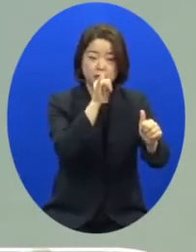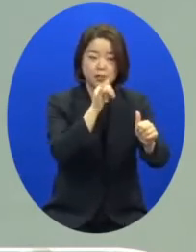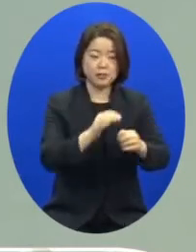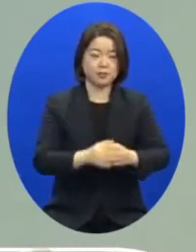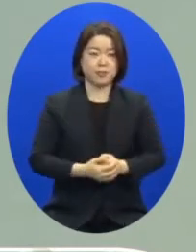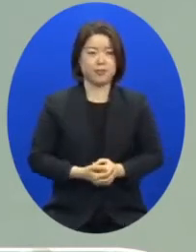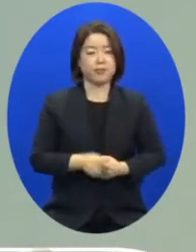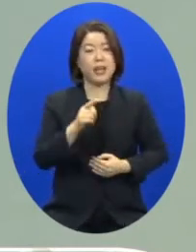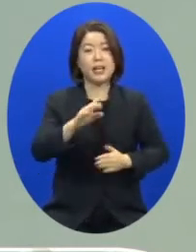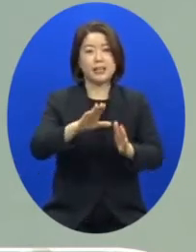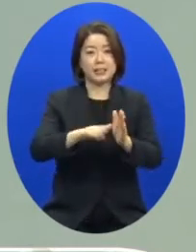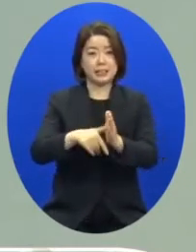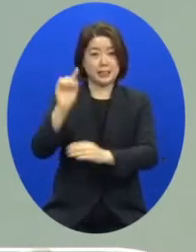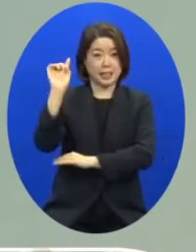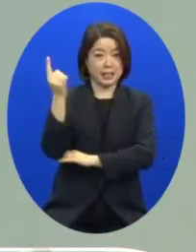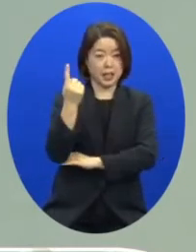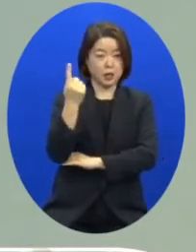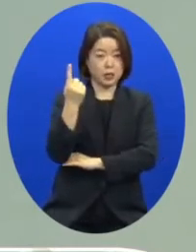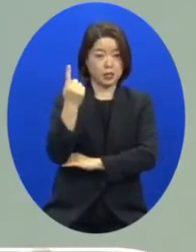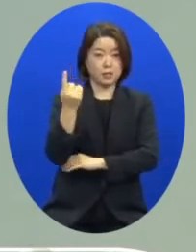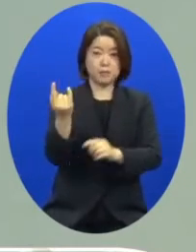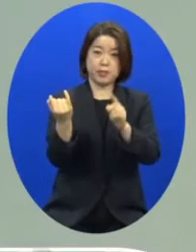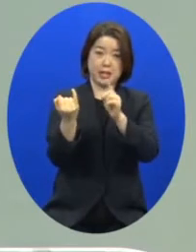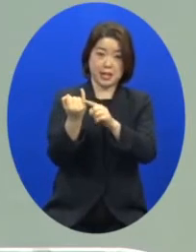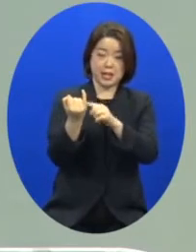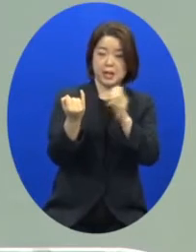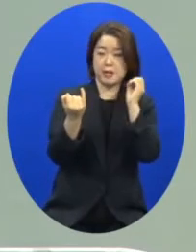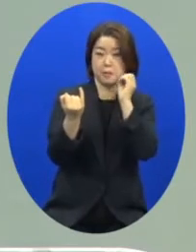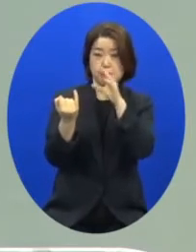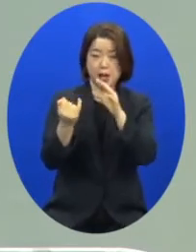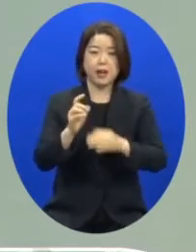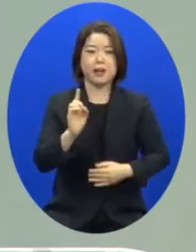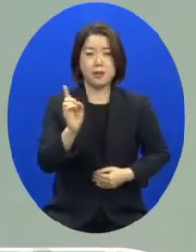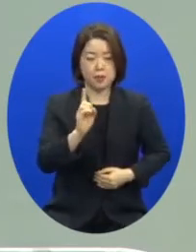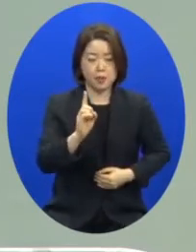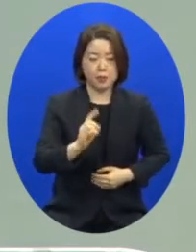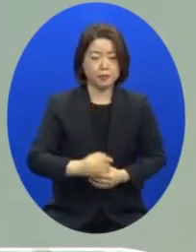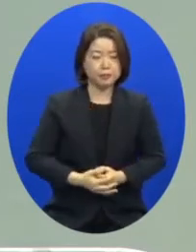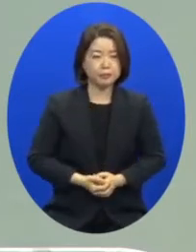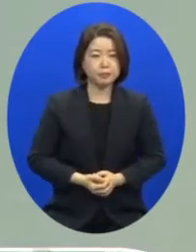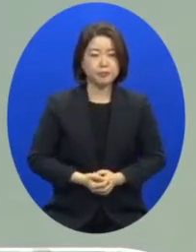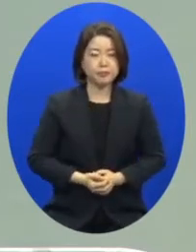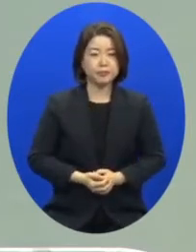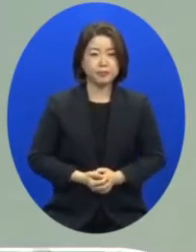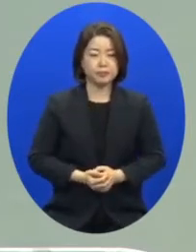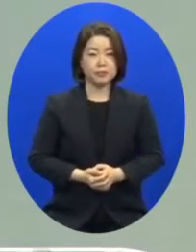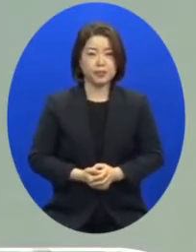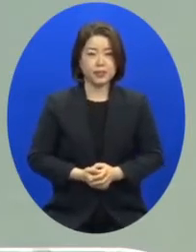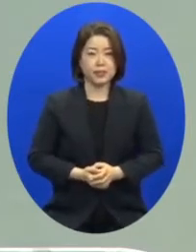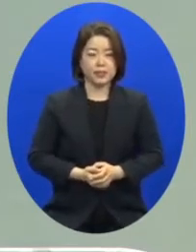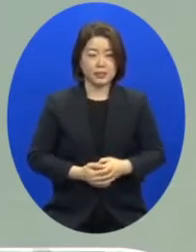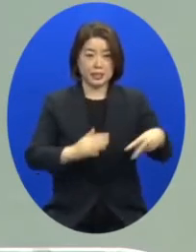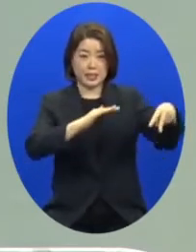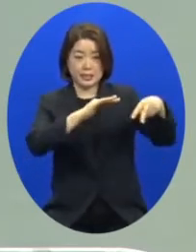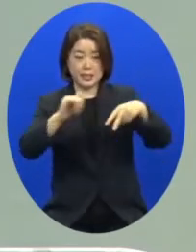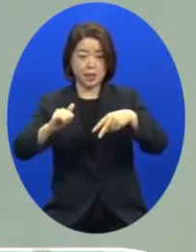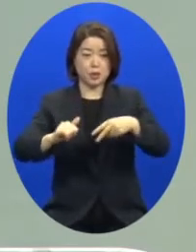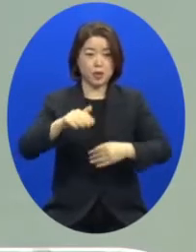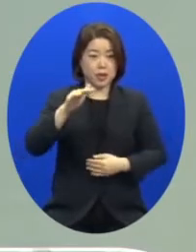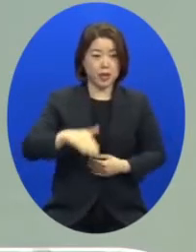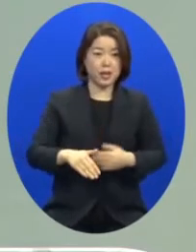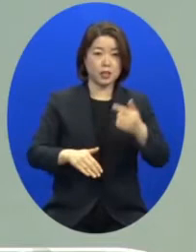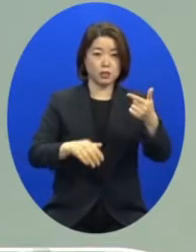그때 다윗이 고백했던 말씀이 생각이 납니다 사무엘하 6장 21절에